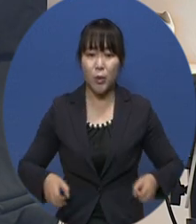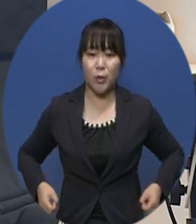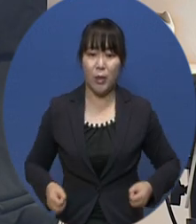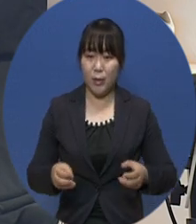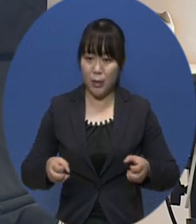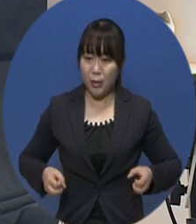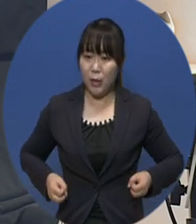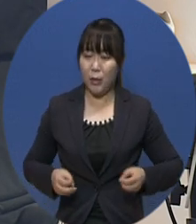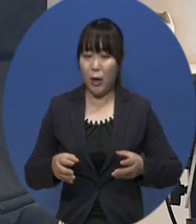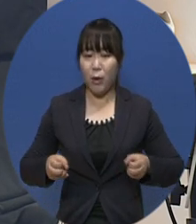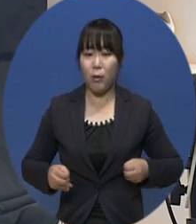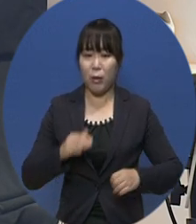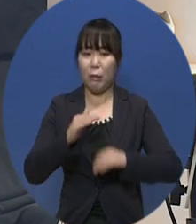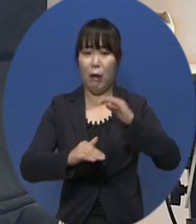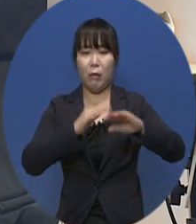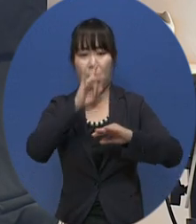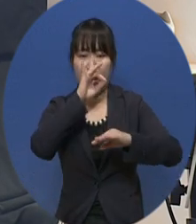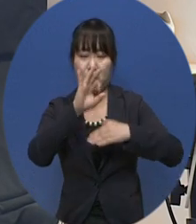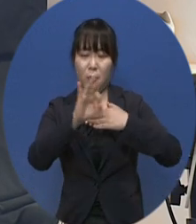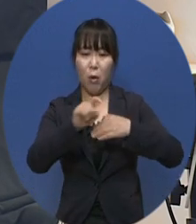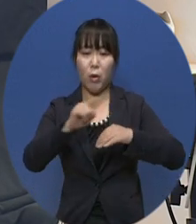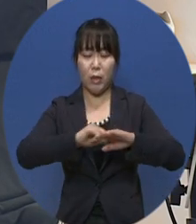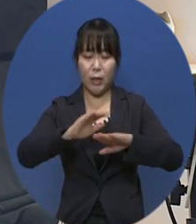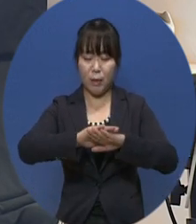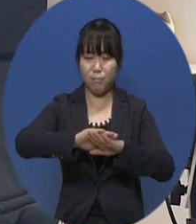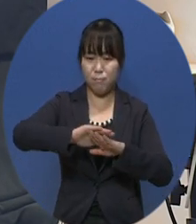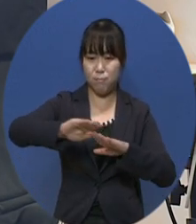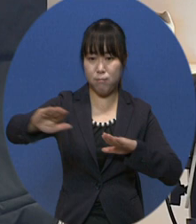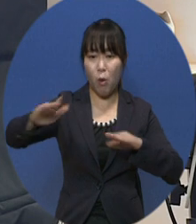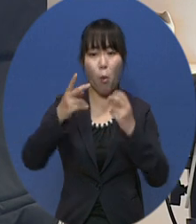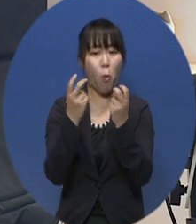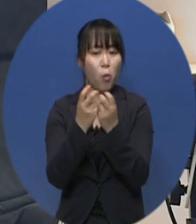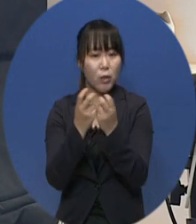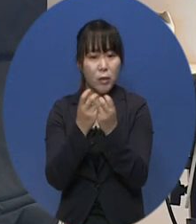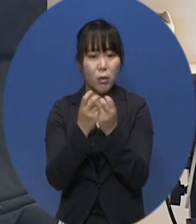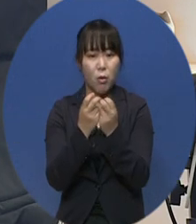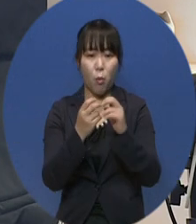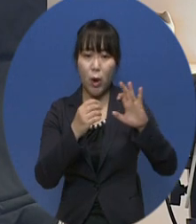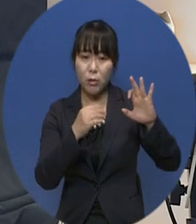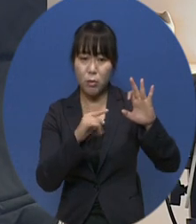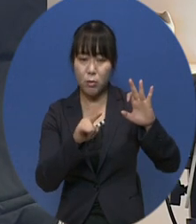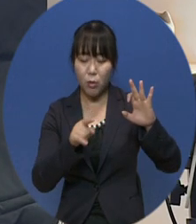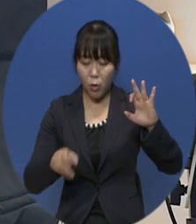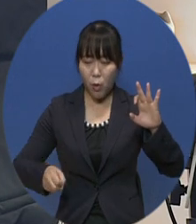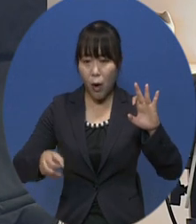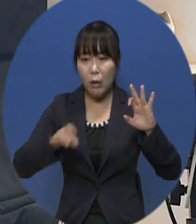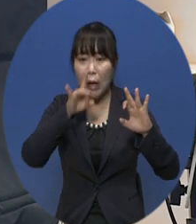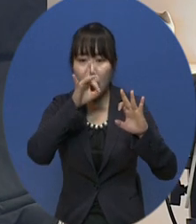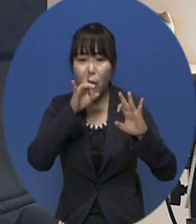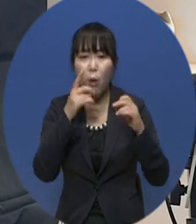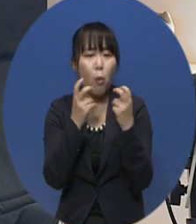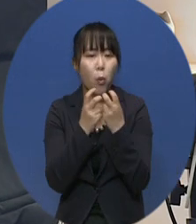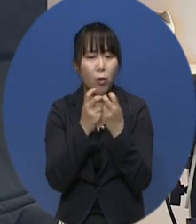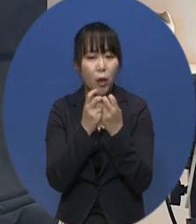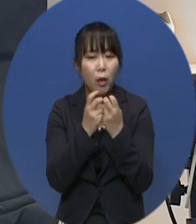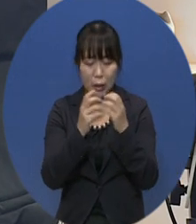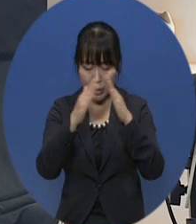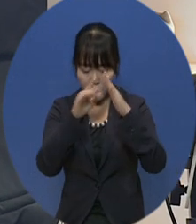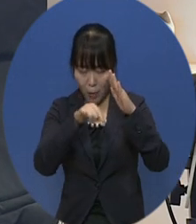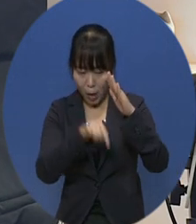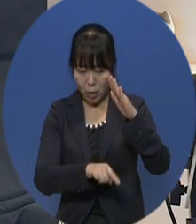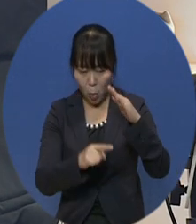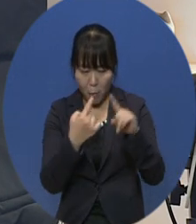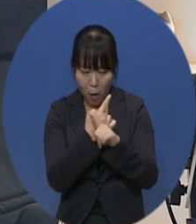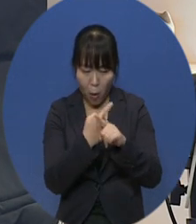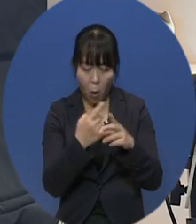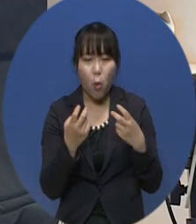타고 계단을 못 올라가면은 거기로 경사로를 어떻게 놓을 건지 화장실은 휠체어가 못 들어가면 어떻게 그걸 가옥 구조로